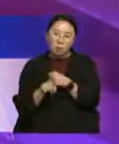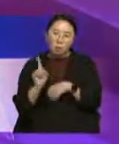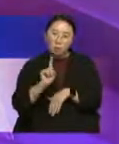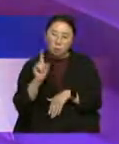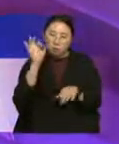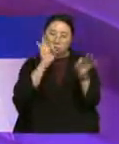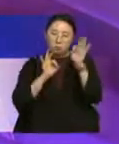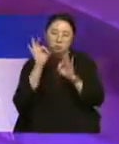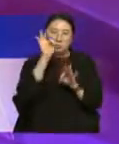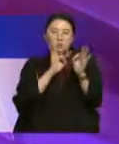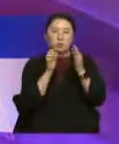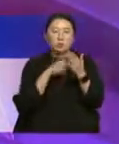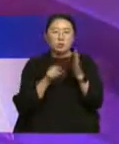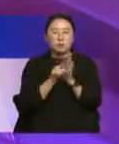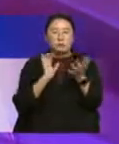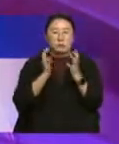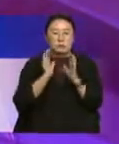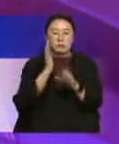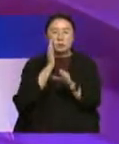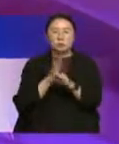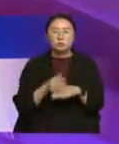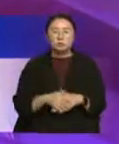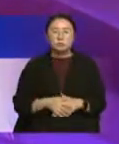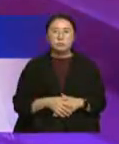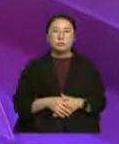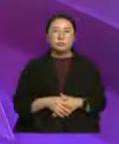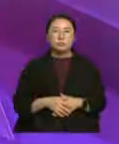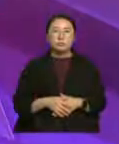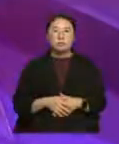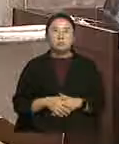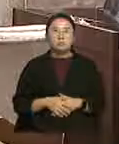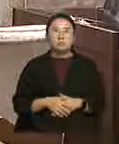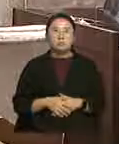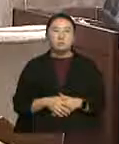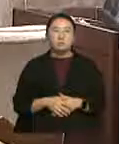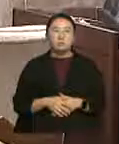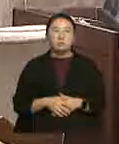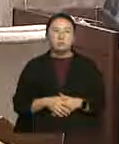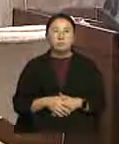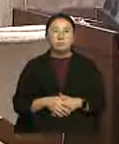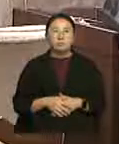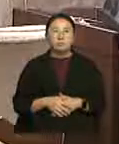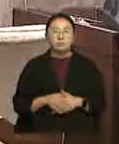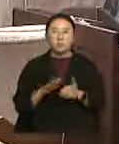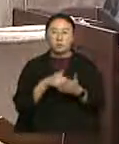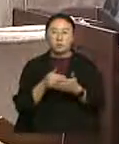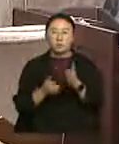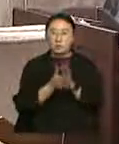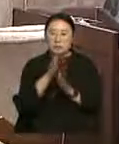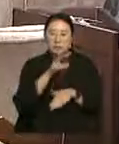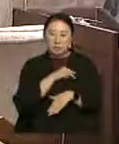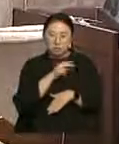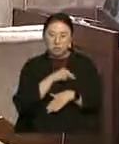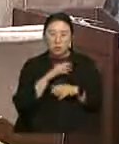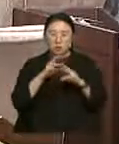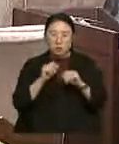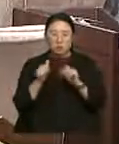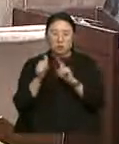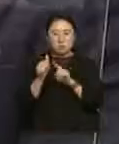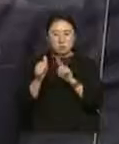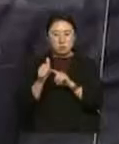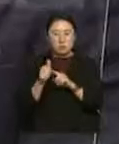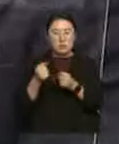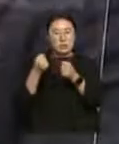예외조항이 있나 한번 좀 세무부서하고 저희가 지금 얘기를 하고 있어요. 이런 가운데 동두천시의회에서 토지주의